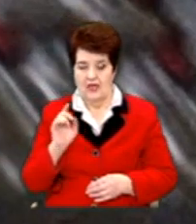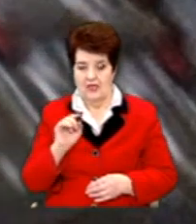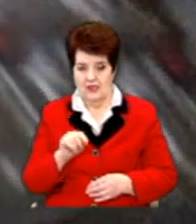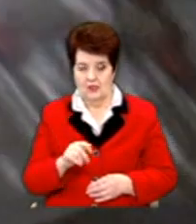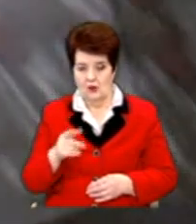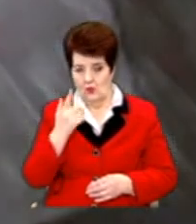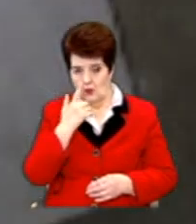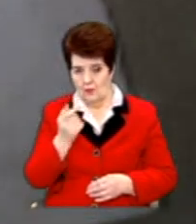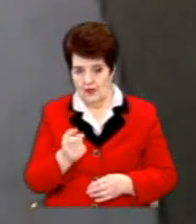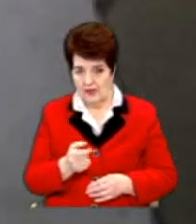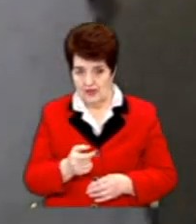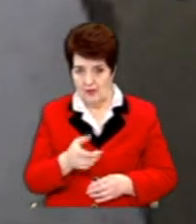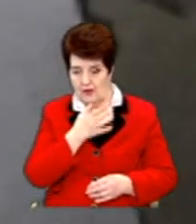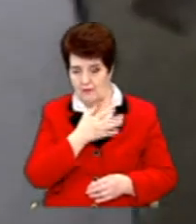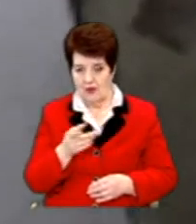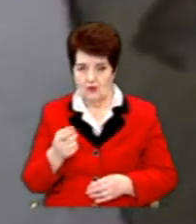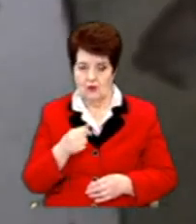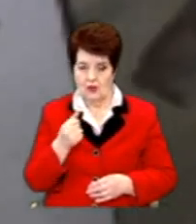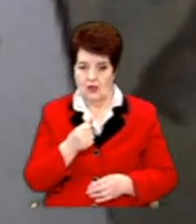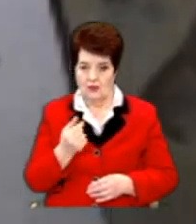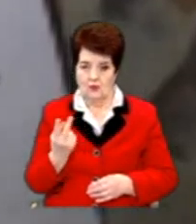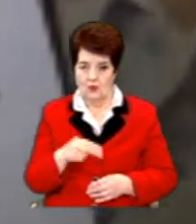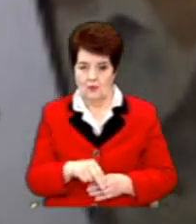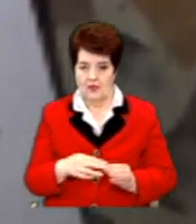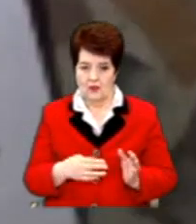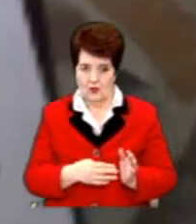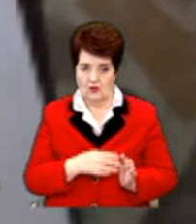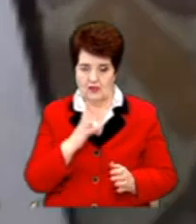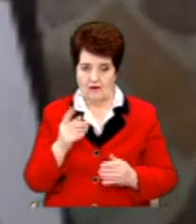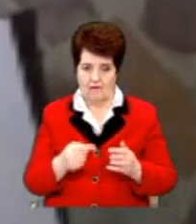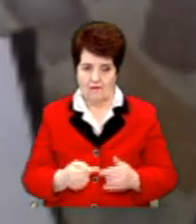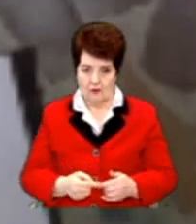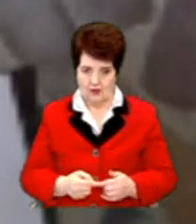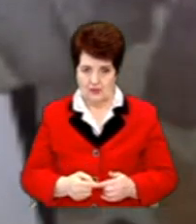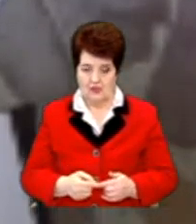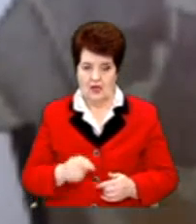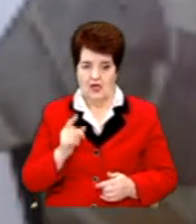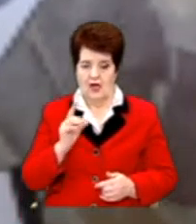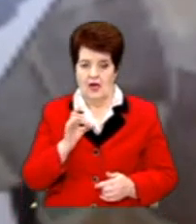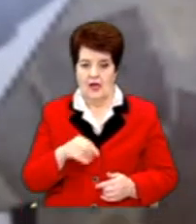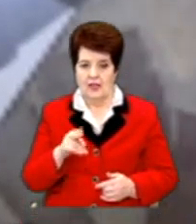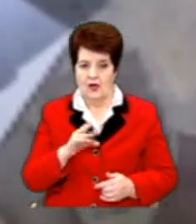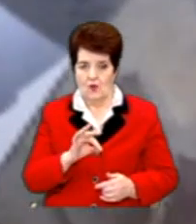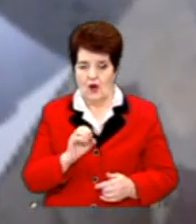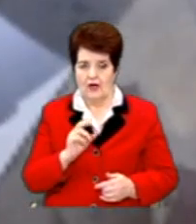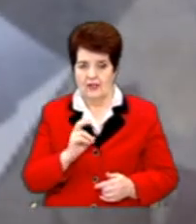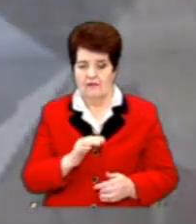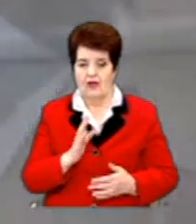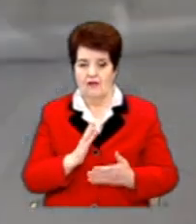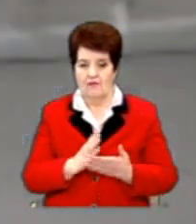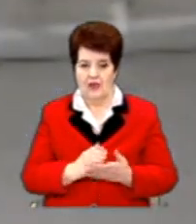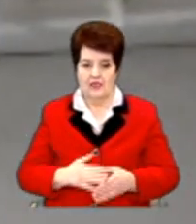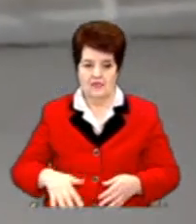emis, SIS amintește că pe parcursul anului 2019 au fost identificate loturi consistente de surse radioactive, aflate inclusiv pe